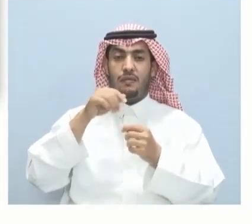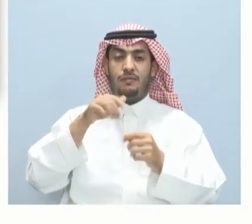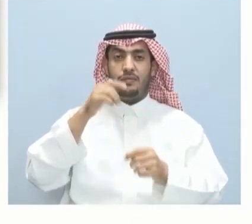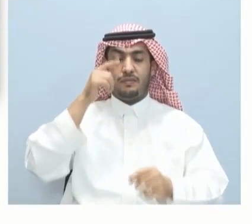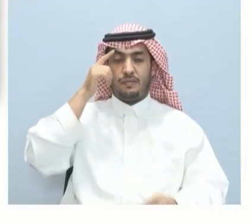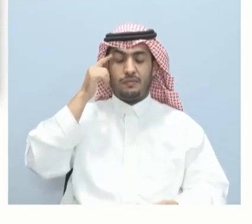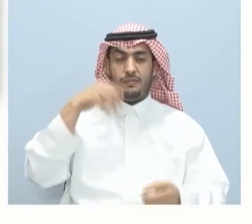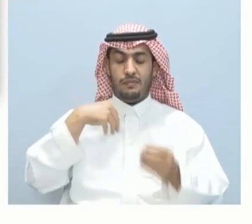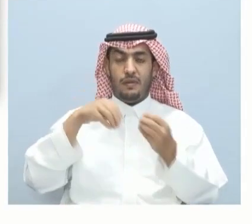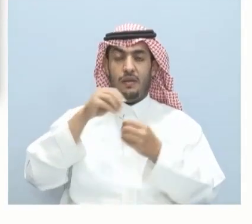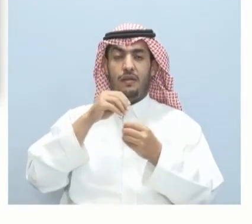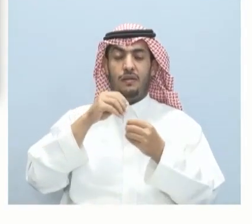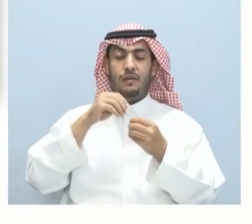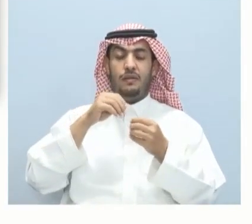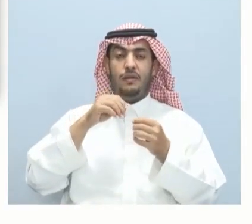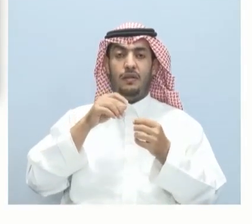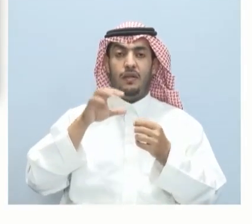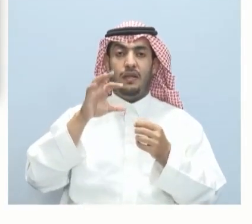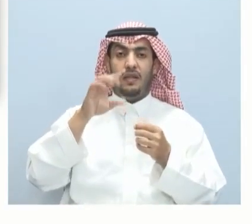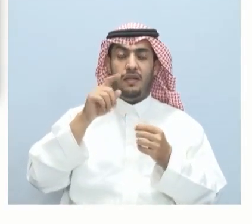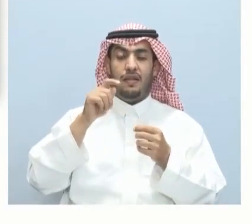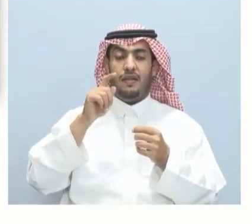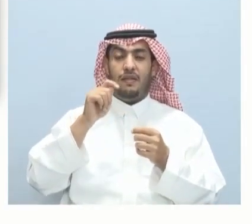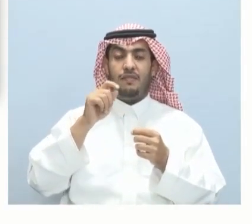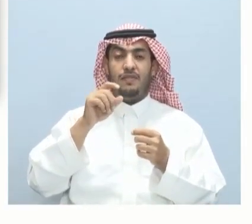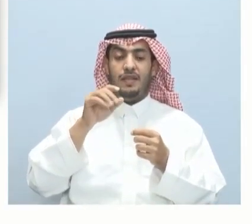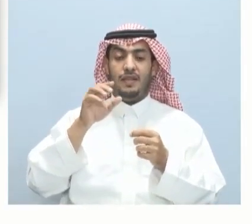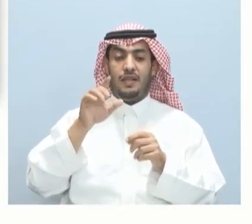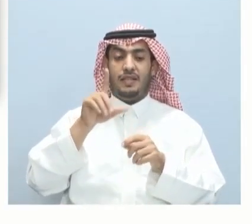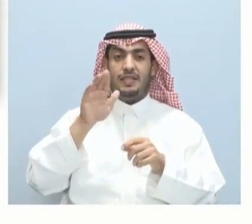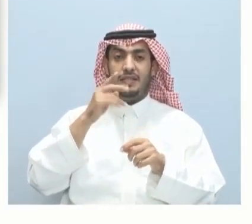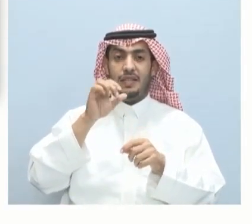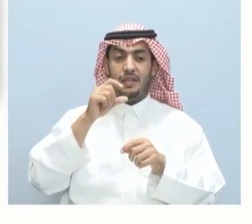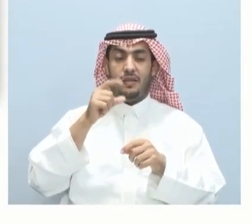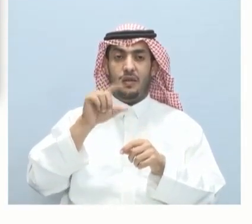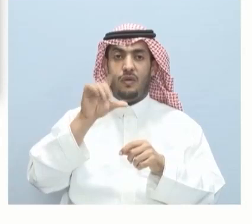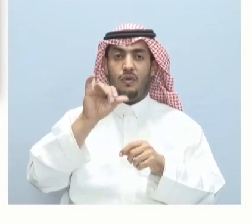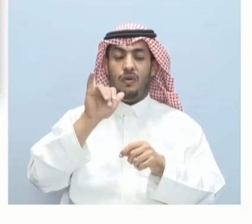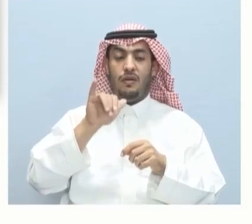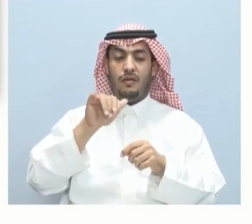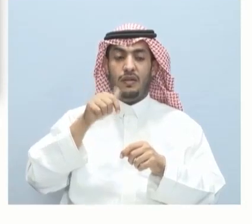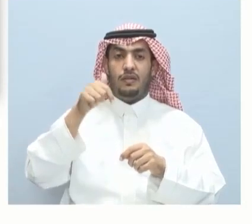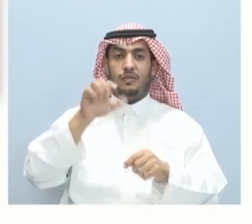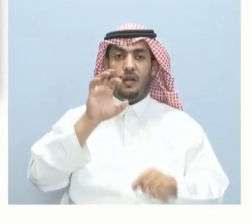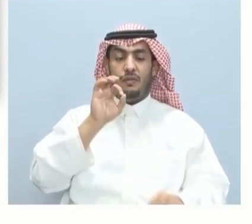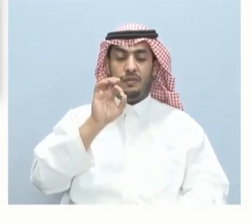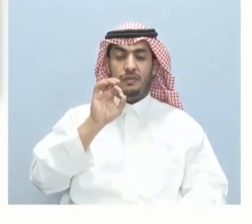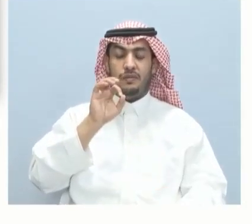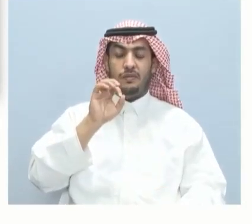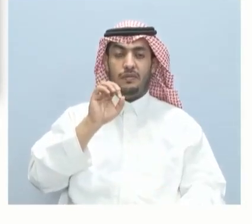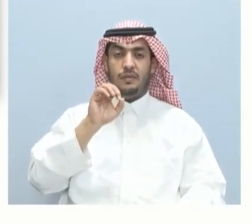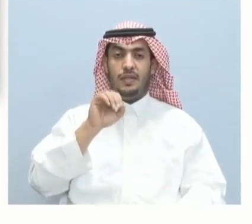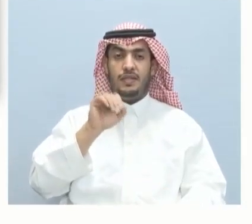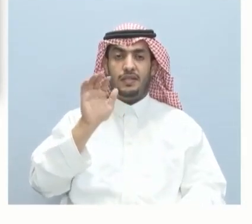انا عوضت هنا بي اف اس لسعيد واف ال للؤي كتبت 56 لمن